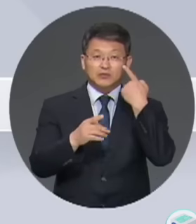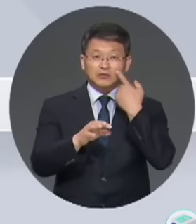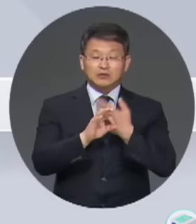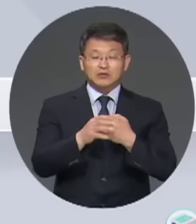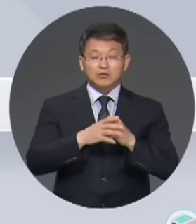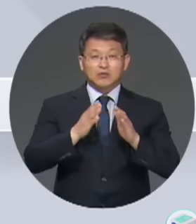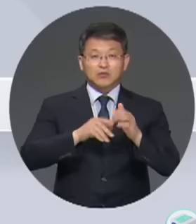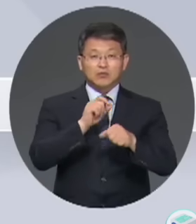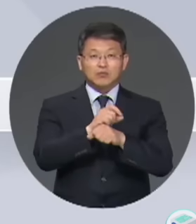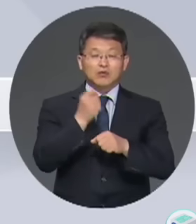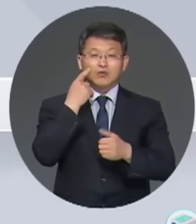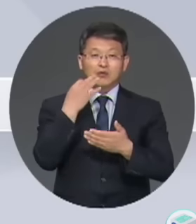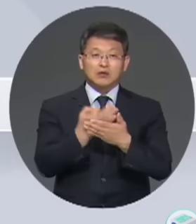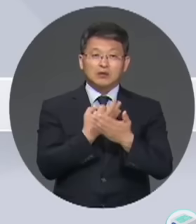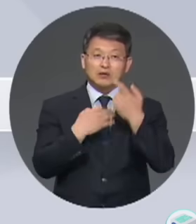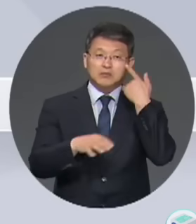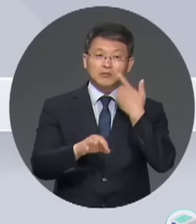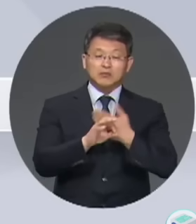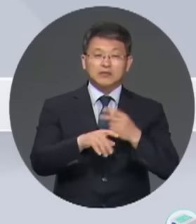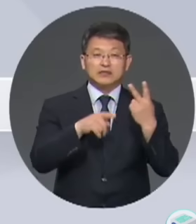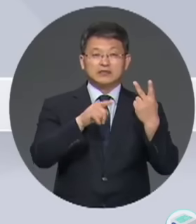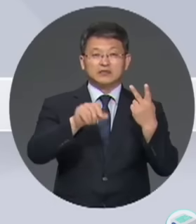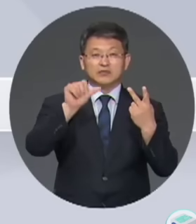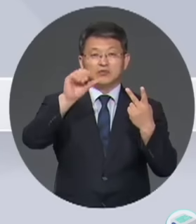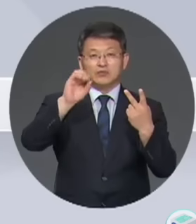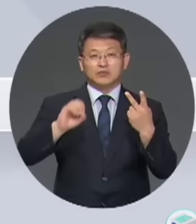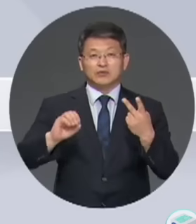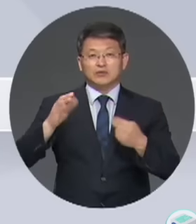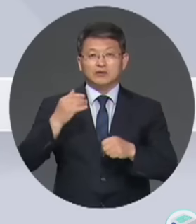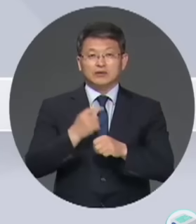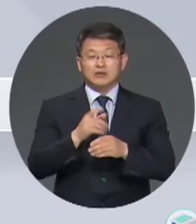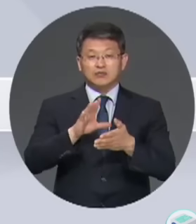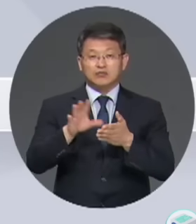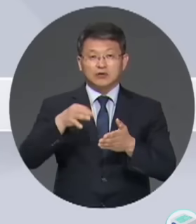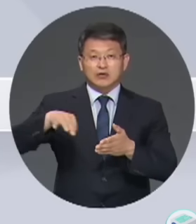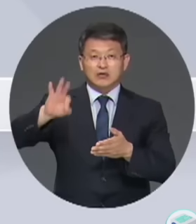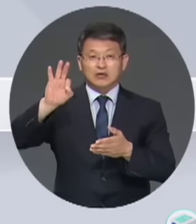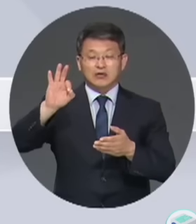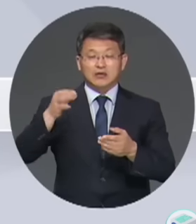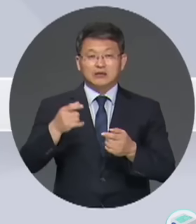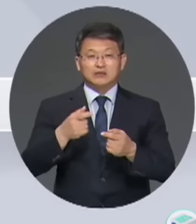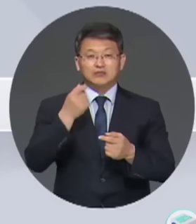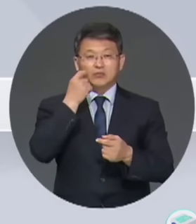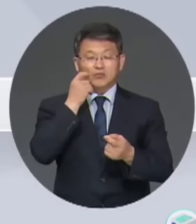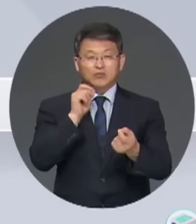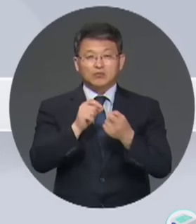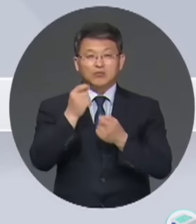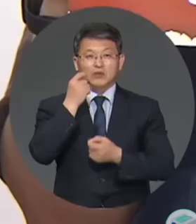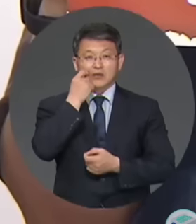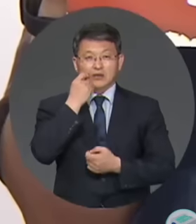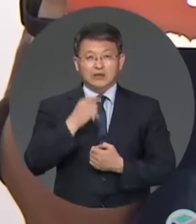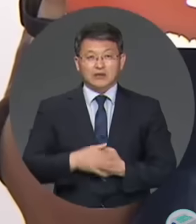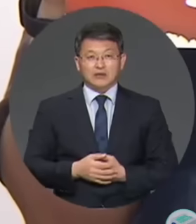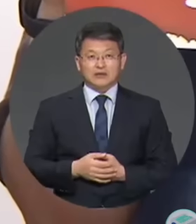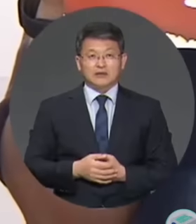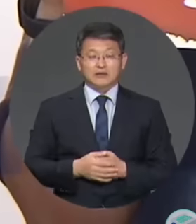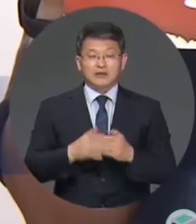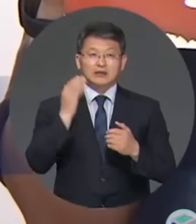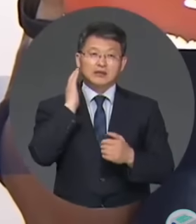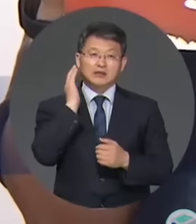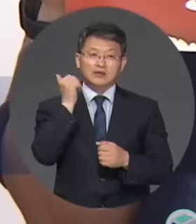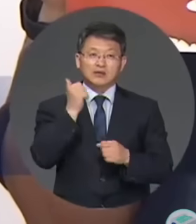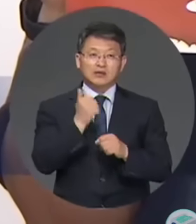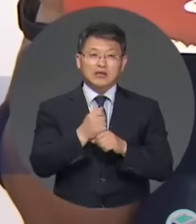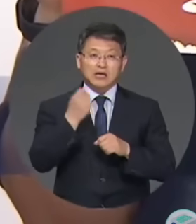올해 공무원 임금 인상률은 2.5%, 물가 상승률에도 못 미치고 있습니다.